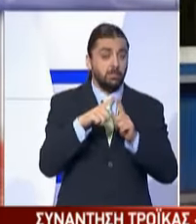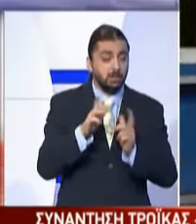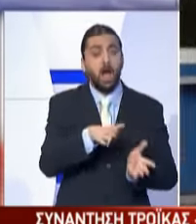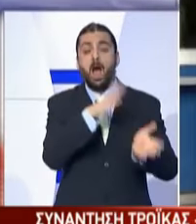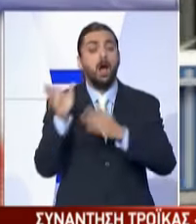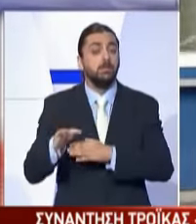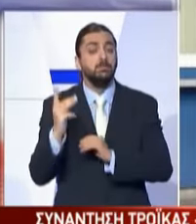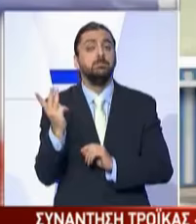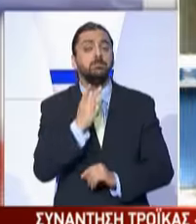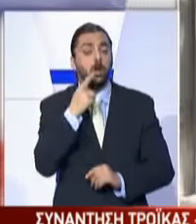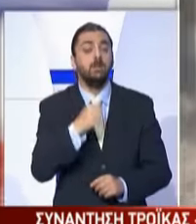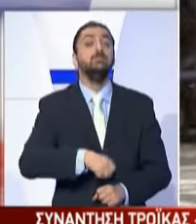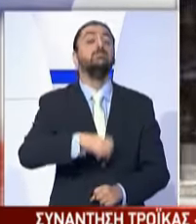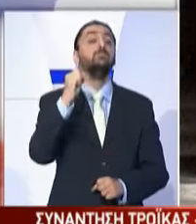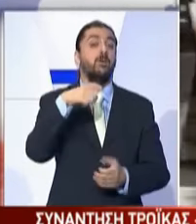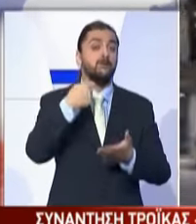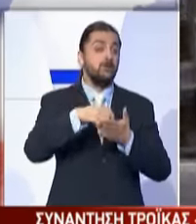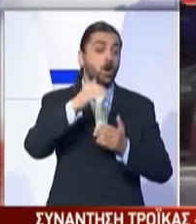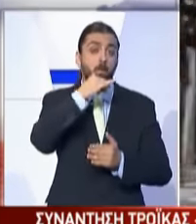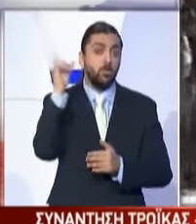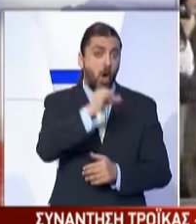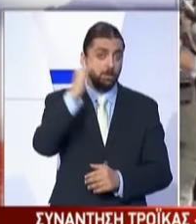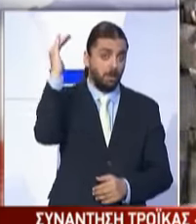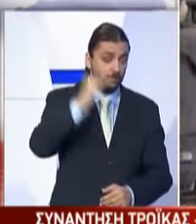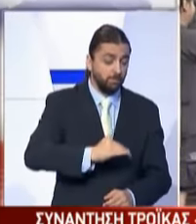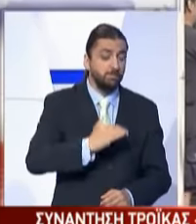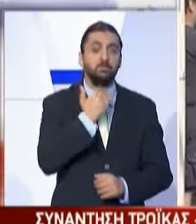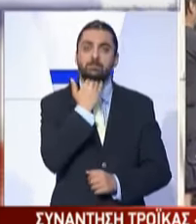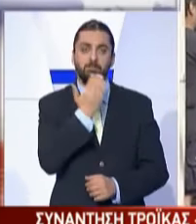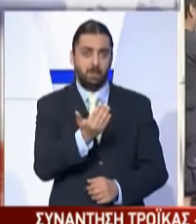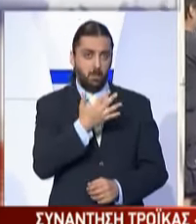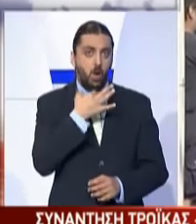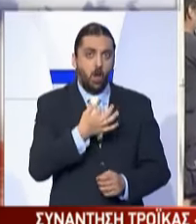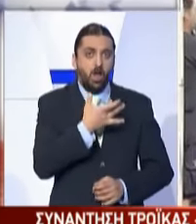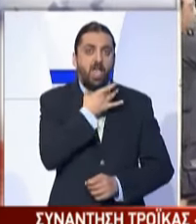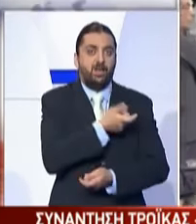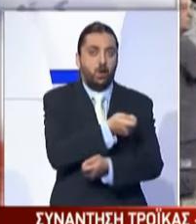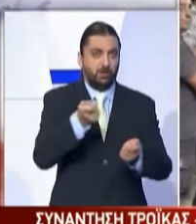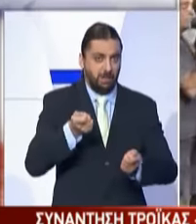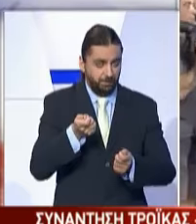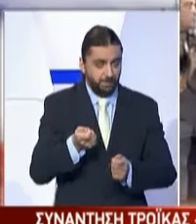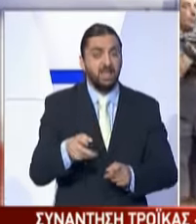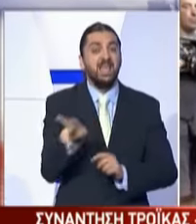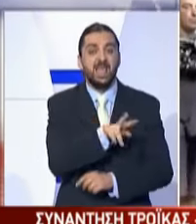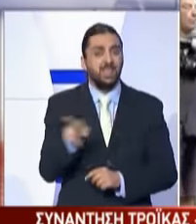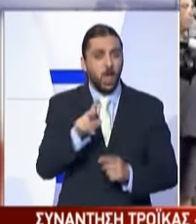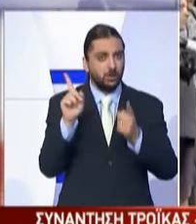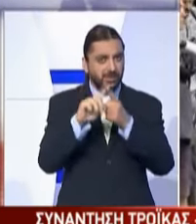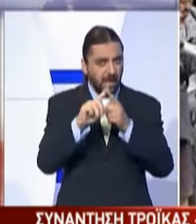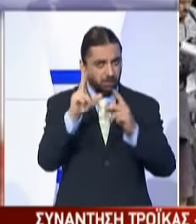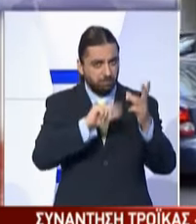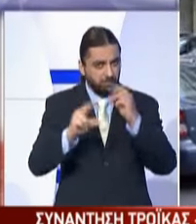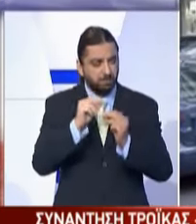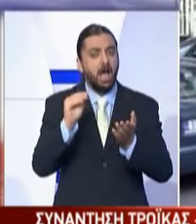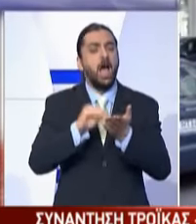δανειστών δεν αποδέχονται οριστική μείωση του φόρου λόγω των στενών δημοσιονομικών περιθωρίων. Στη συνάντηση των δύο πλευρών συζητήθηκαν επίσης